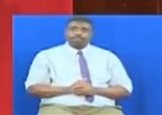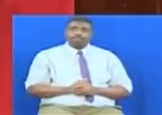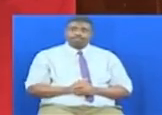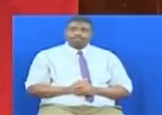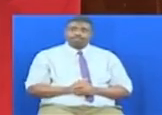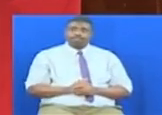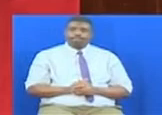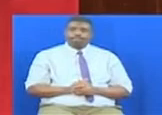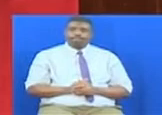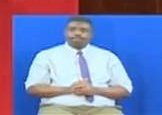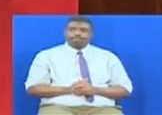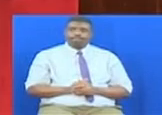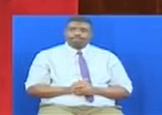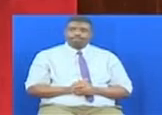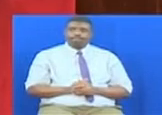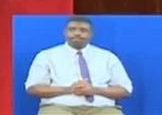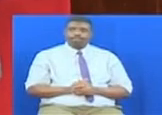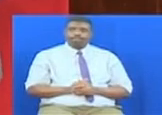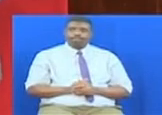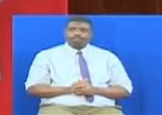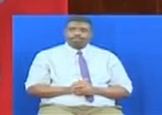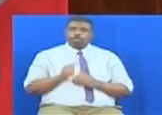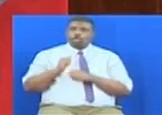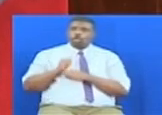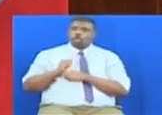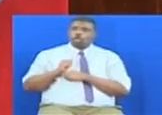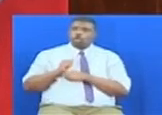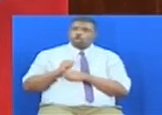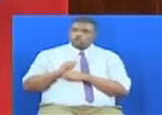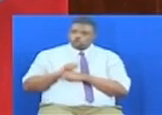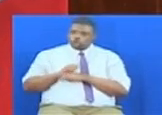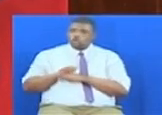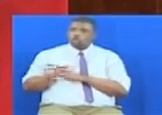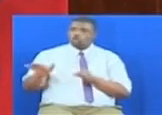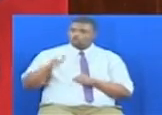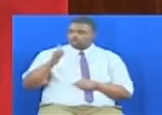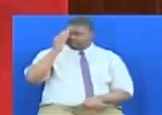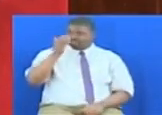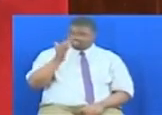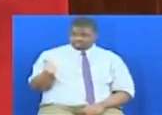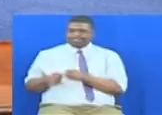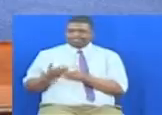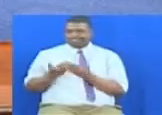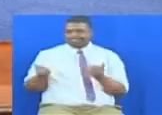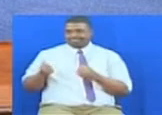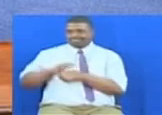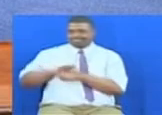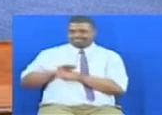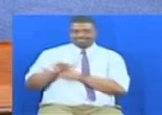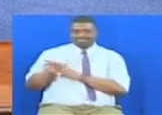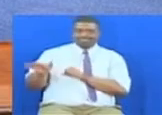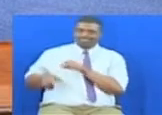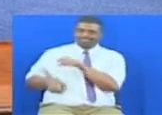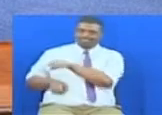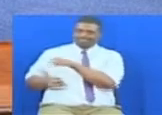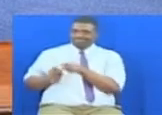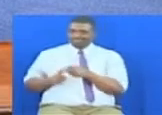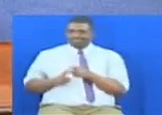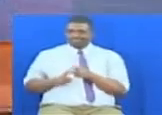Mheshimiwa Spika, tupo katika corona. Wote tunajua. Mheshimiwa Spika, lakini Mheshimiwa